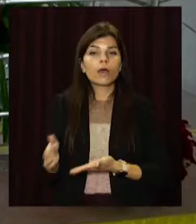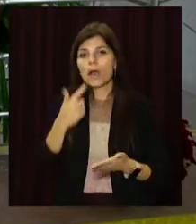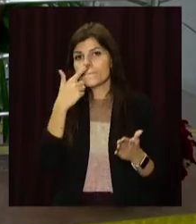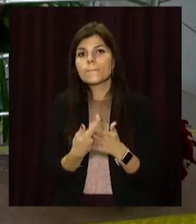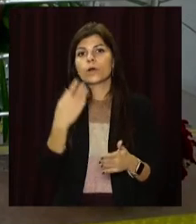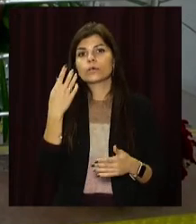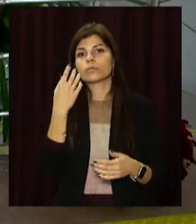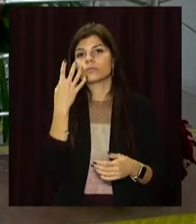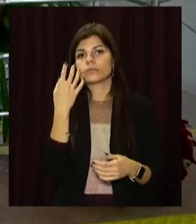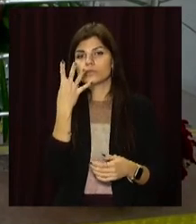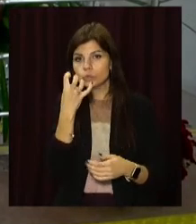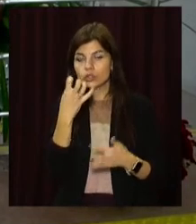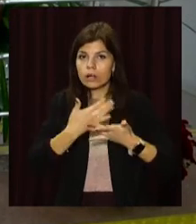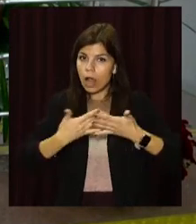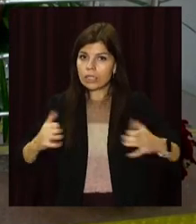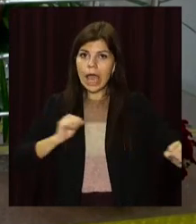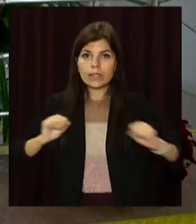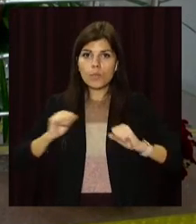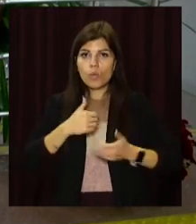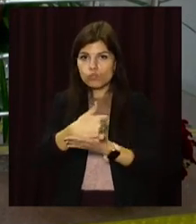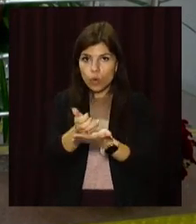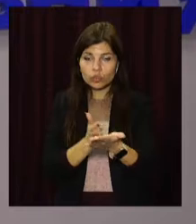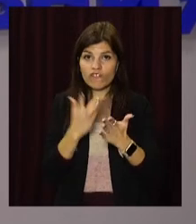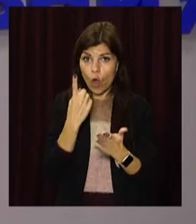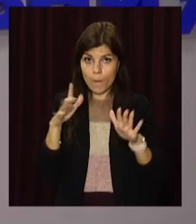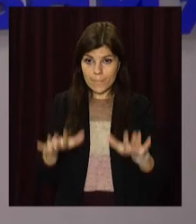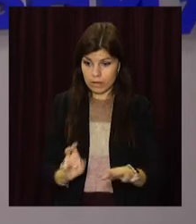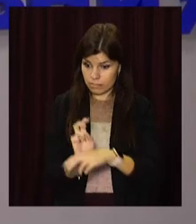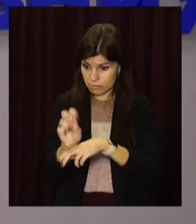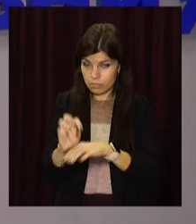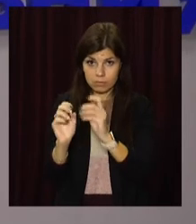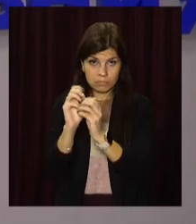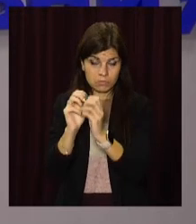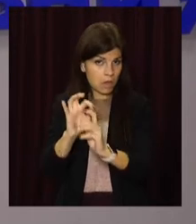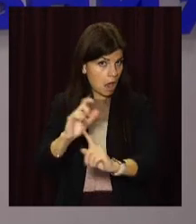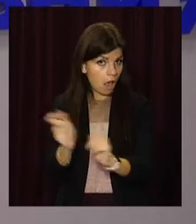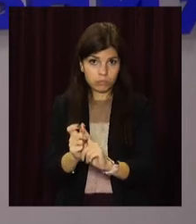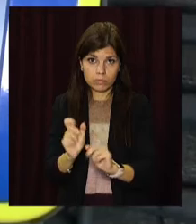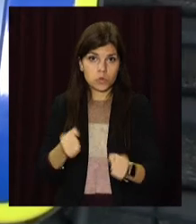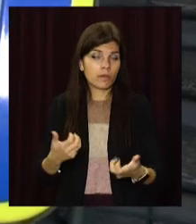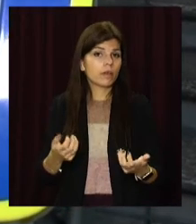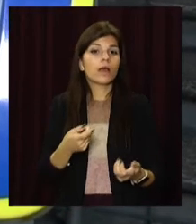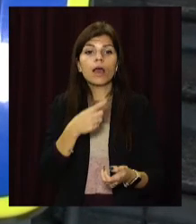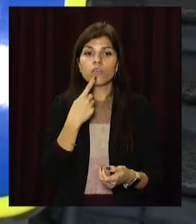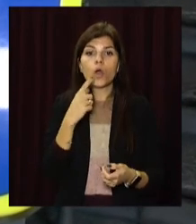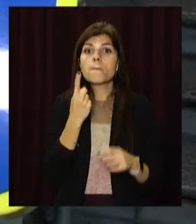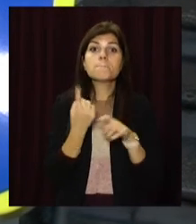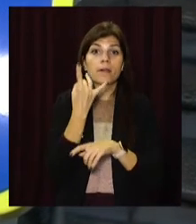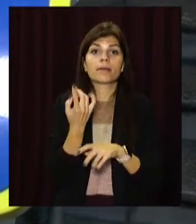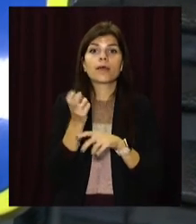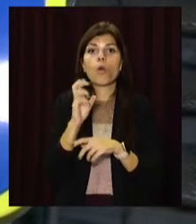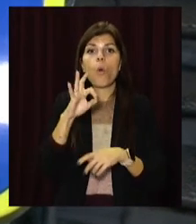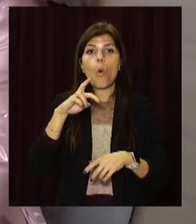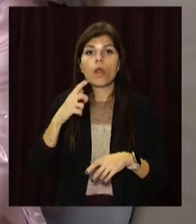понад 400 різних адмінпослуг можна отримати в одному місці. До ЦНАПу звернулась і Ольга. Розповідає, з візитом тут уперше,